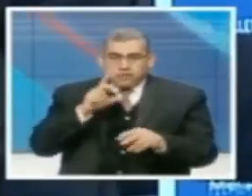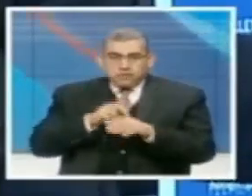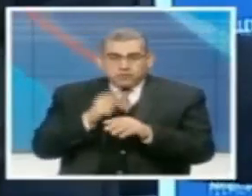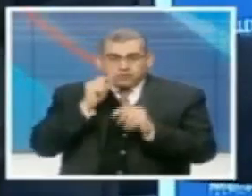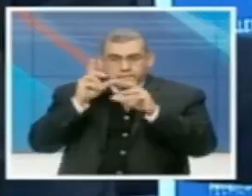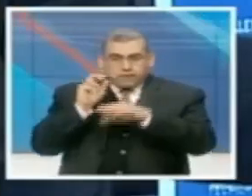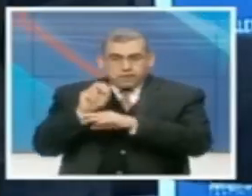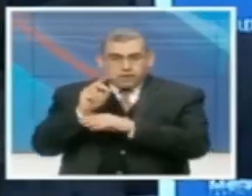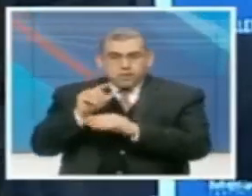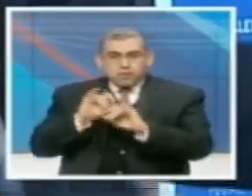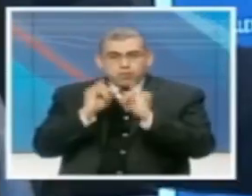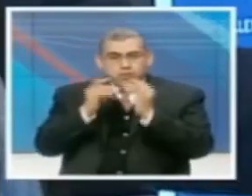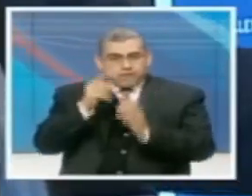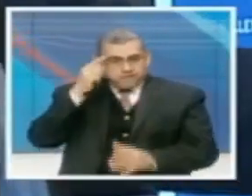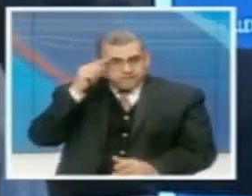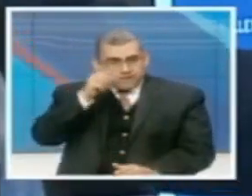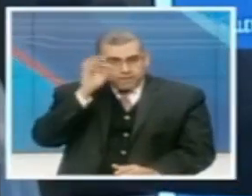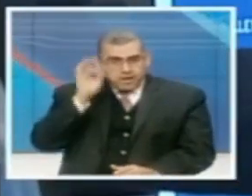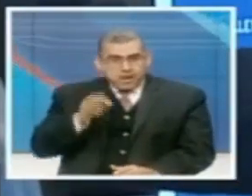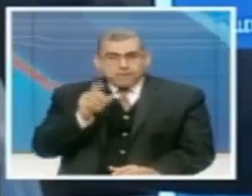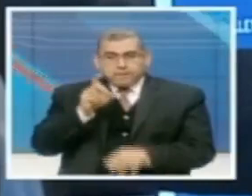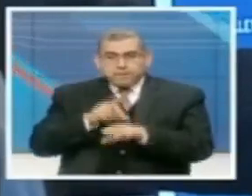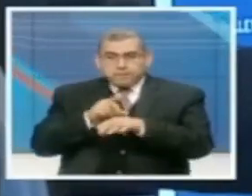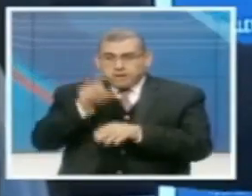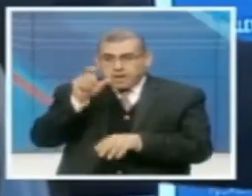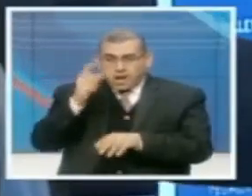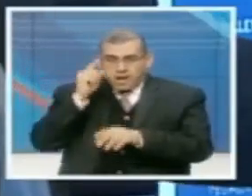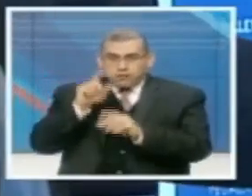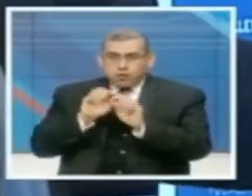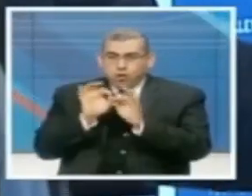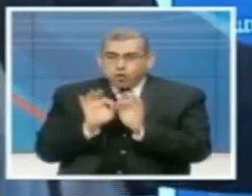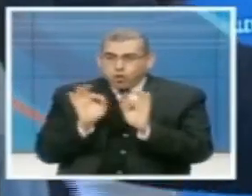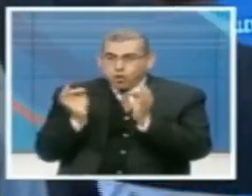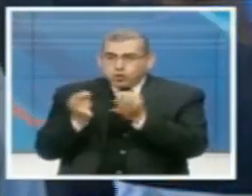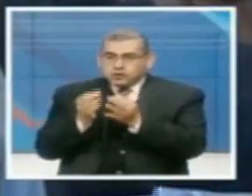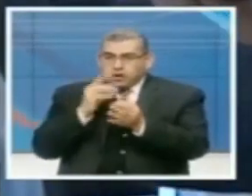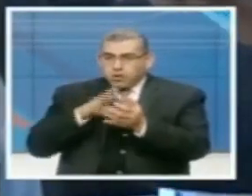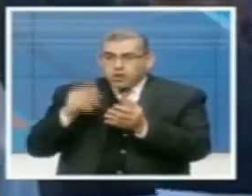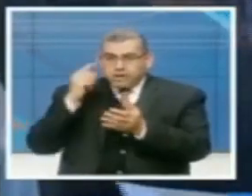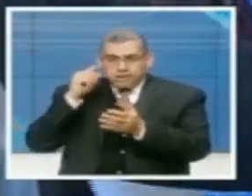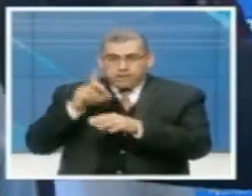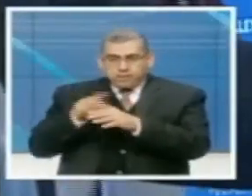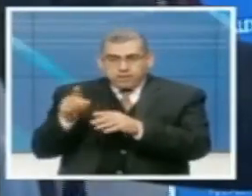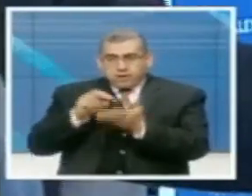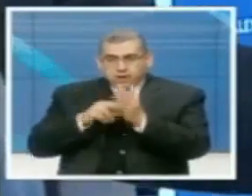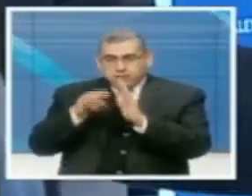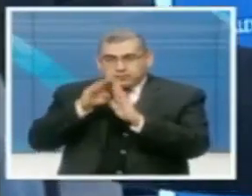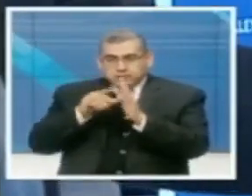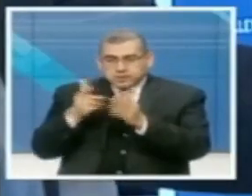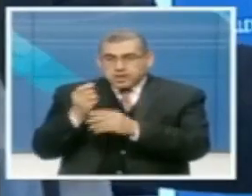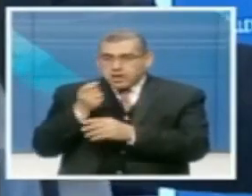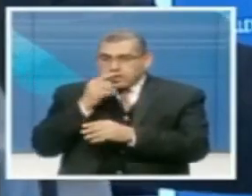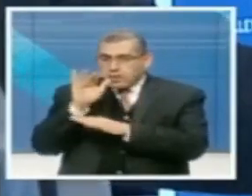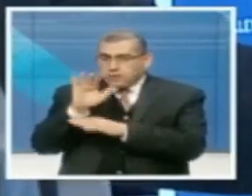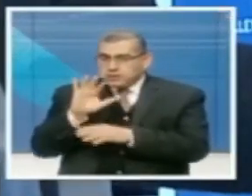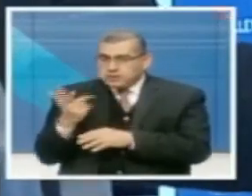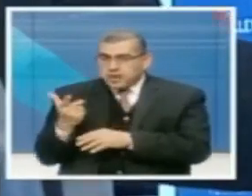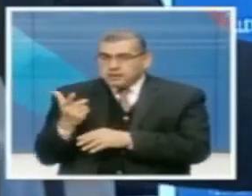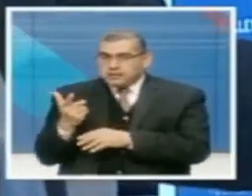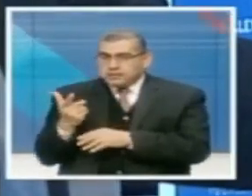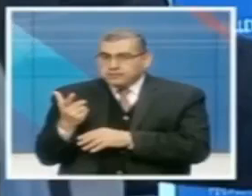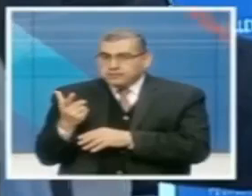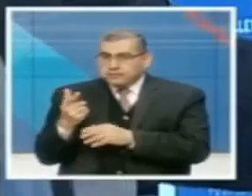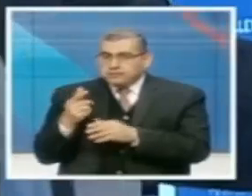التوعية المجتمعية، توعية المرضى وأهاليهم بأعراض المرض وطريقة العلاج